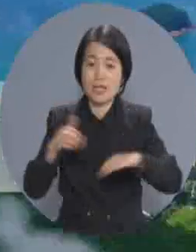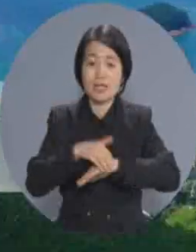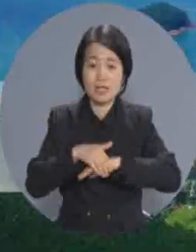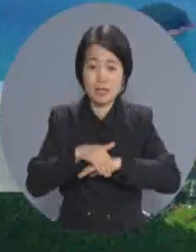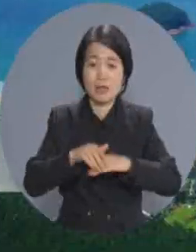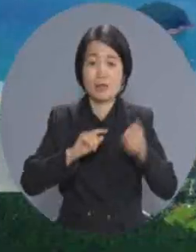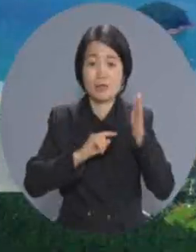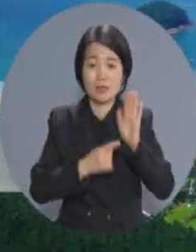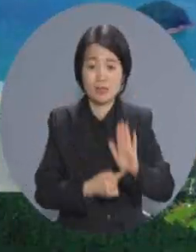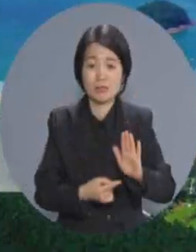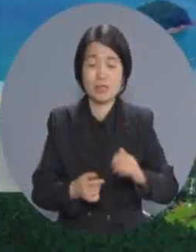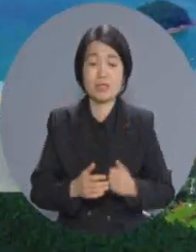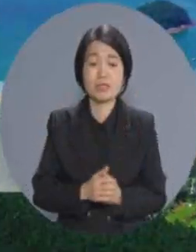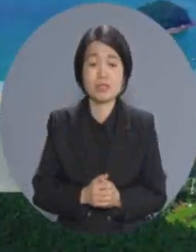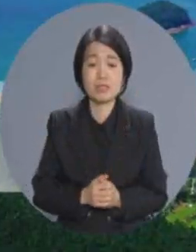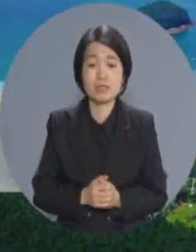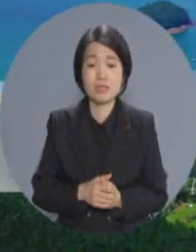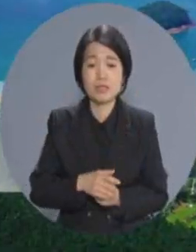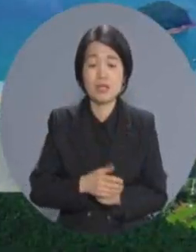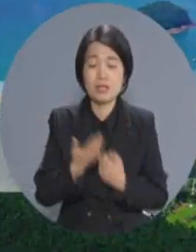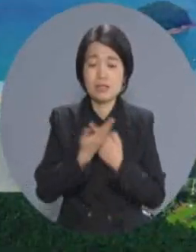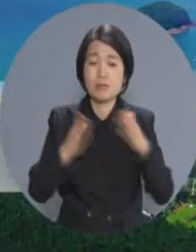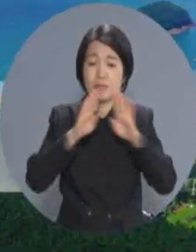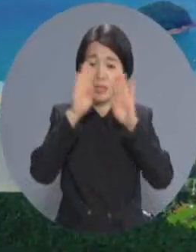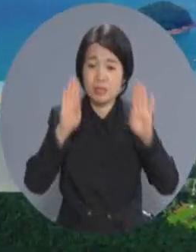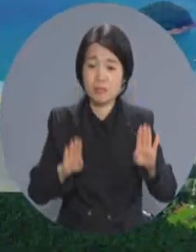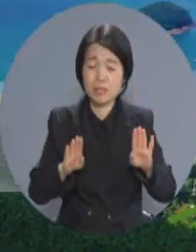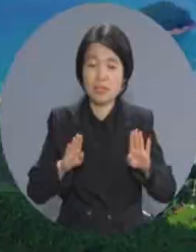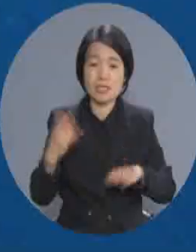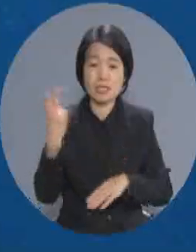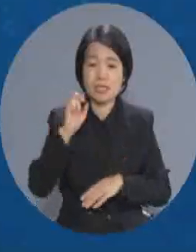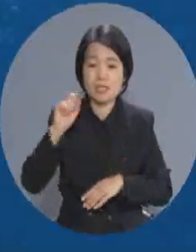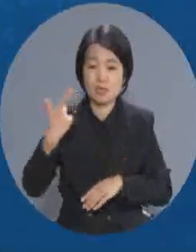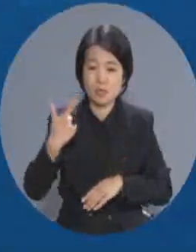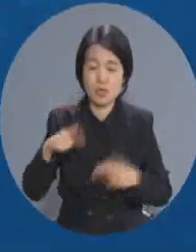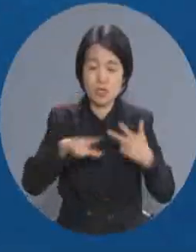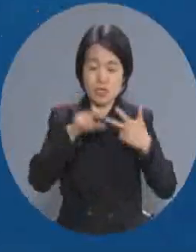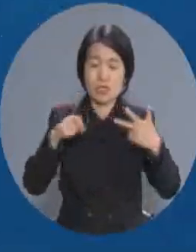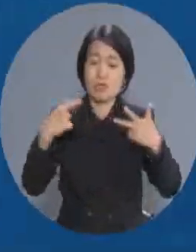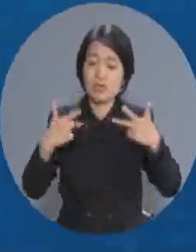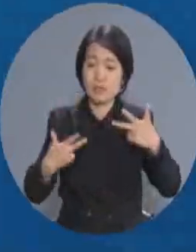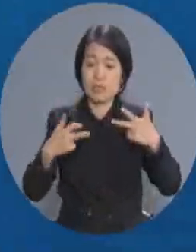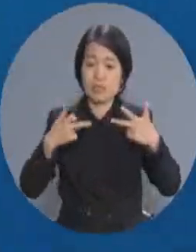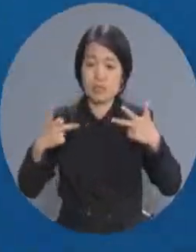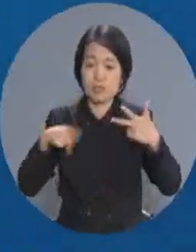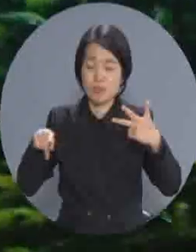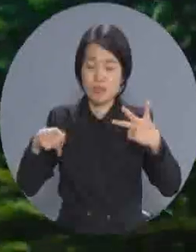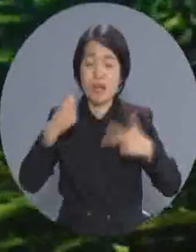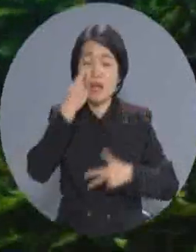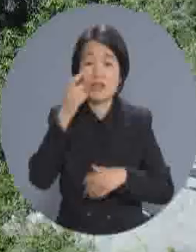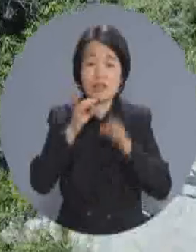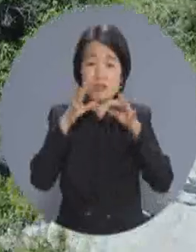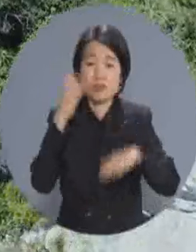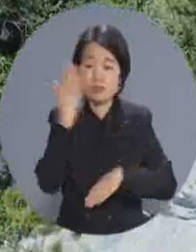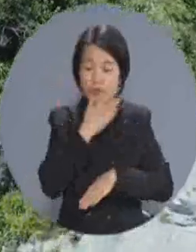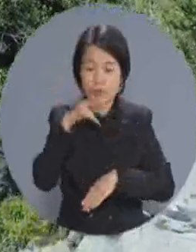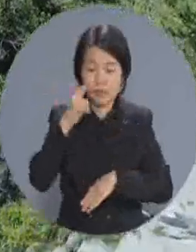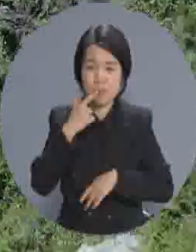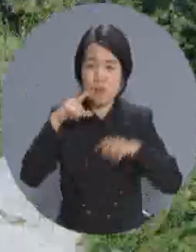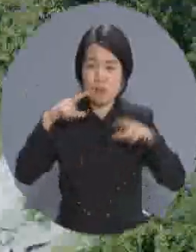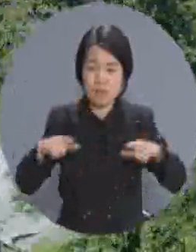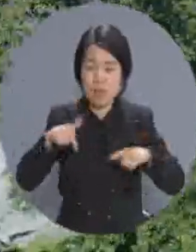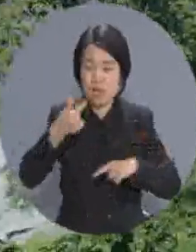예정이라고 밝혔습니다 여수세계 선박람회는 오는 2026년 7월 17일부터 한 달 동안 여수